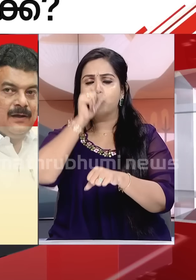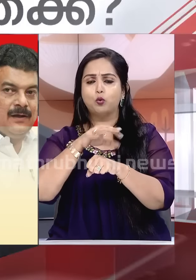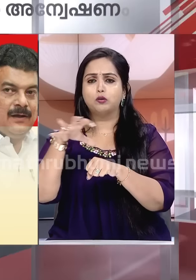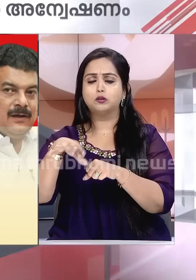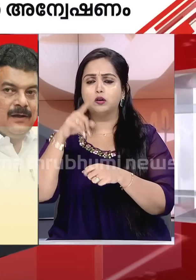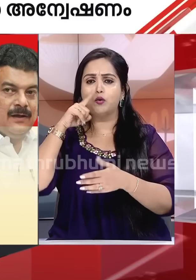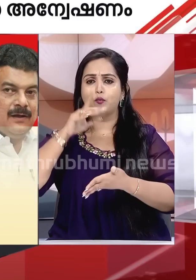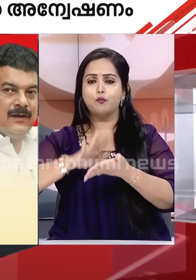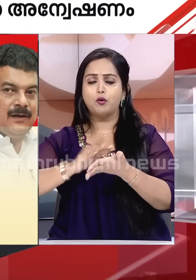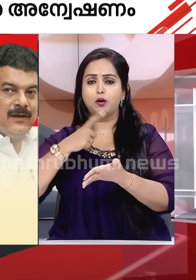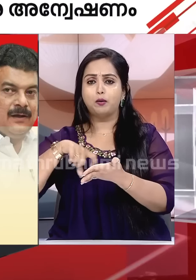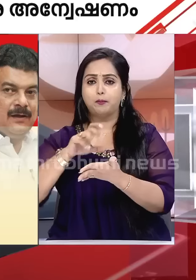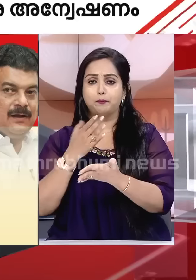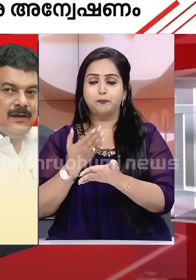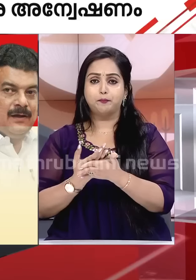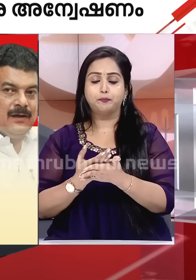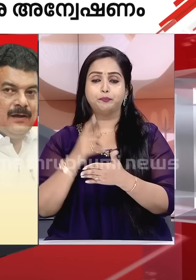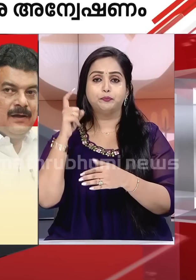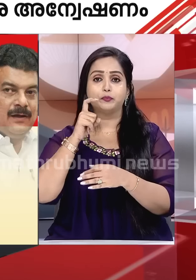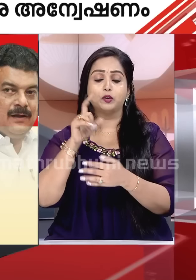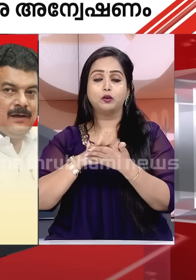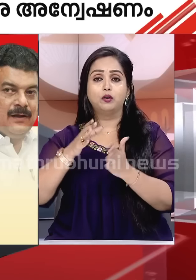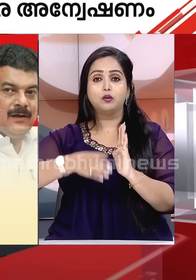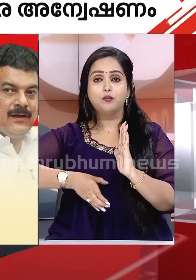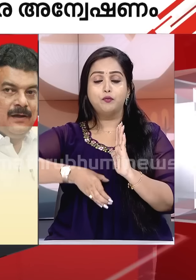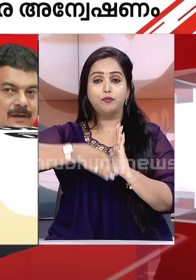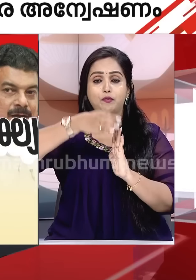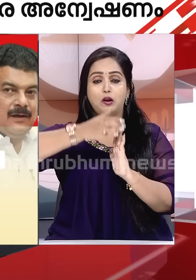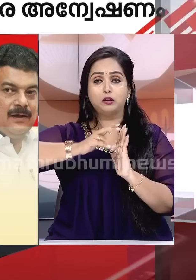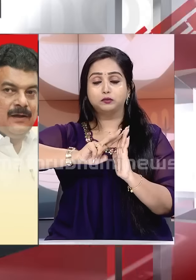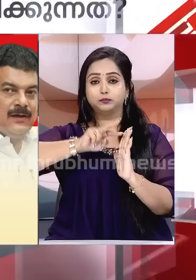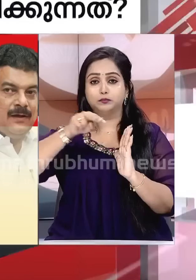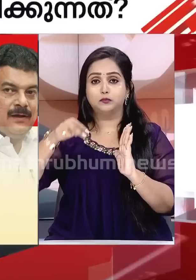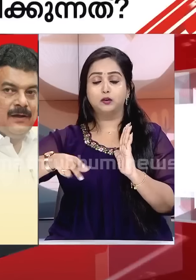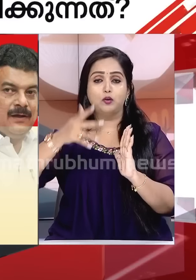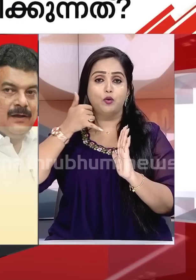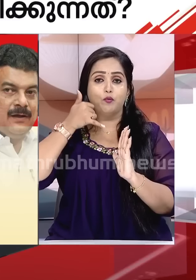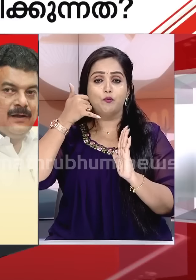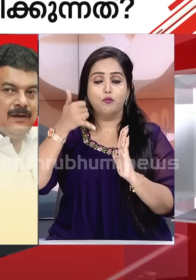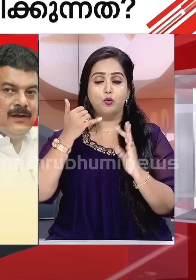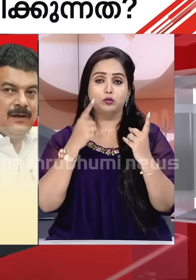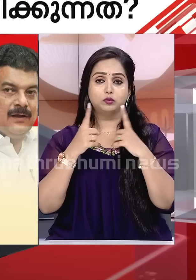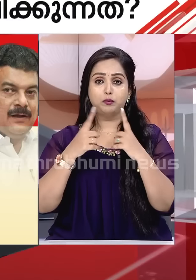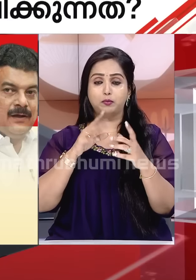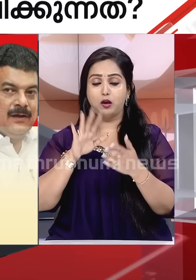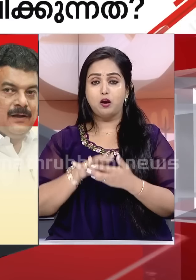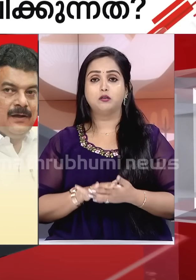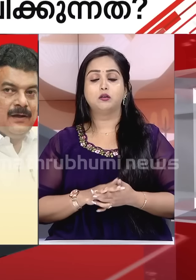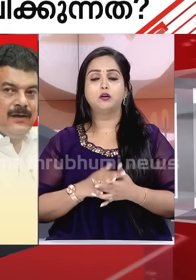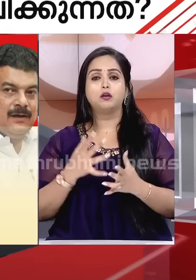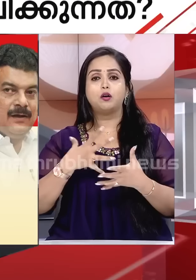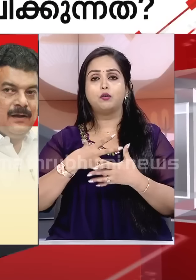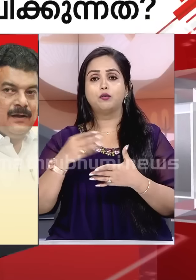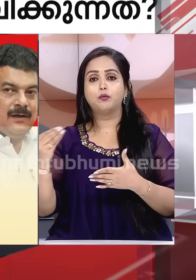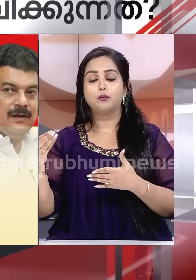തന്നെ അദ്ദേഹം അവിടുത്തെ കോഴിക്കോട് ഫ്ലാറ്റിൽ നിന്ന് ഇറങ്ങിയപ്പം മൊബൈൽ ഫോണിൽ സംസാരിച്ചിട്ടുണ്ട്. വെളിയിൽ ഇറങ്ങിയ ശേഷം